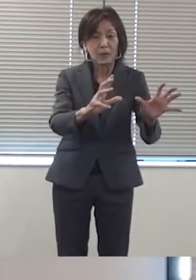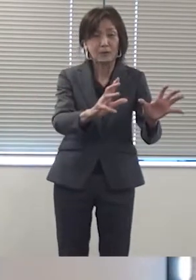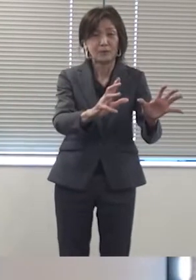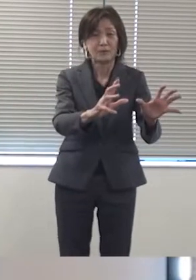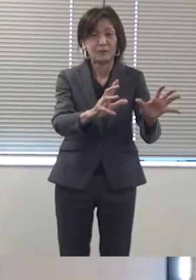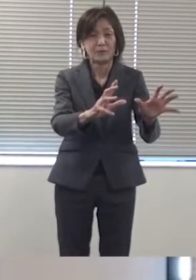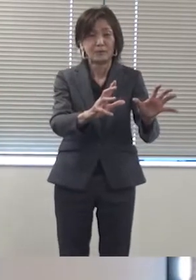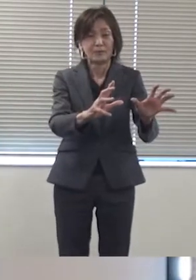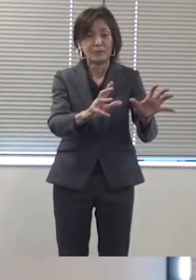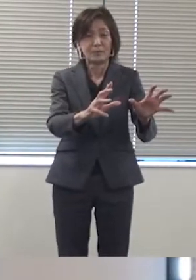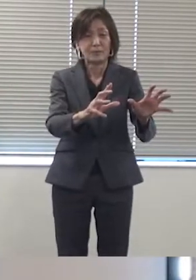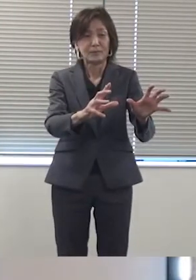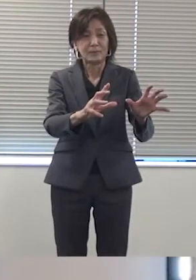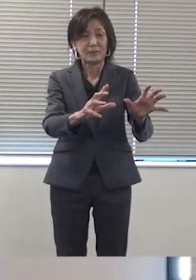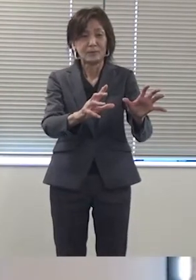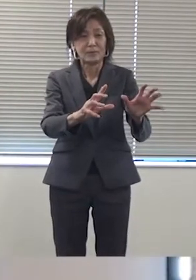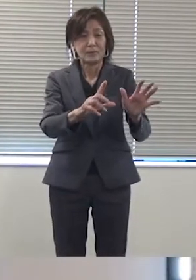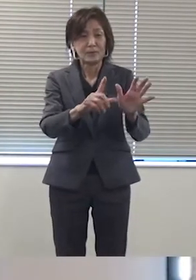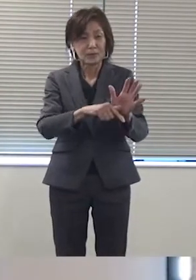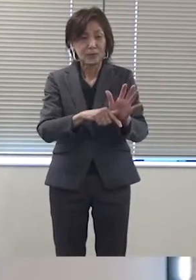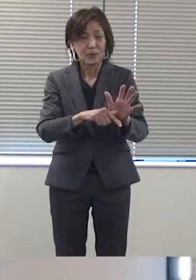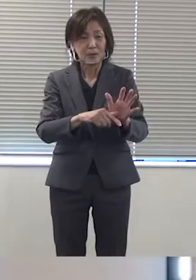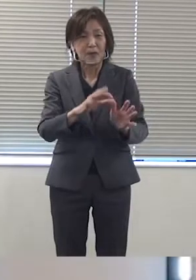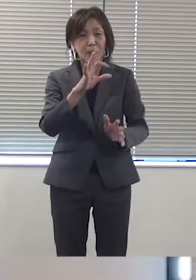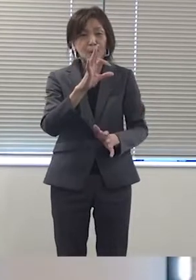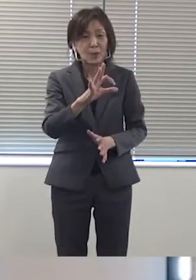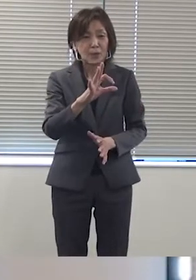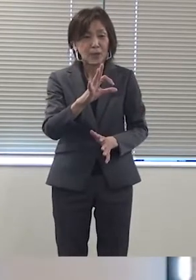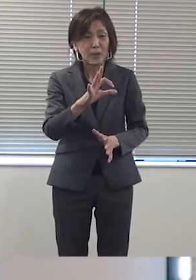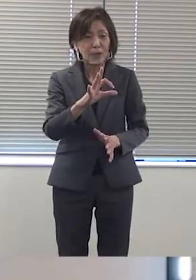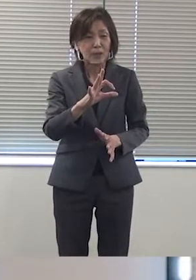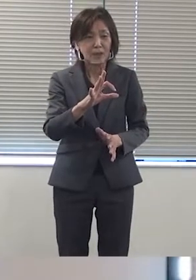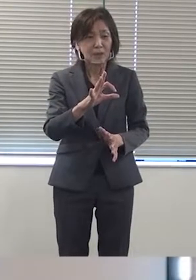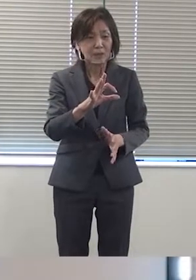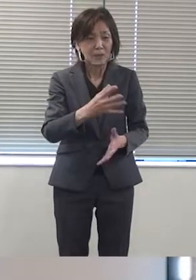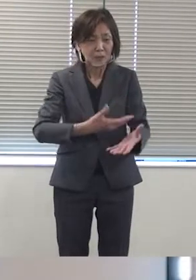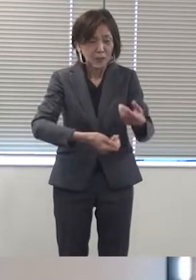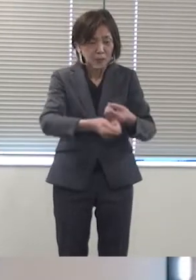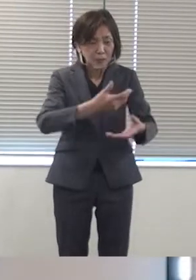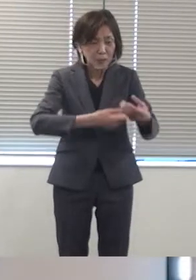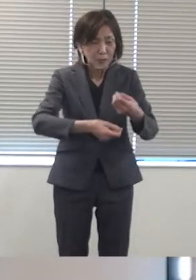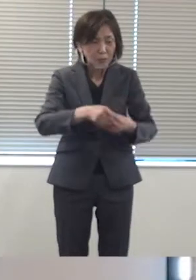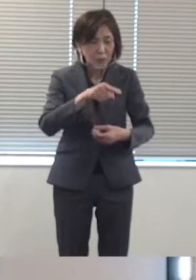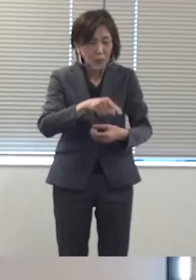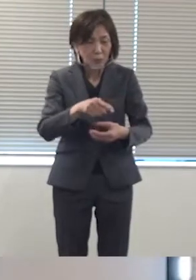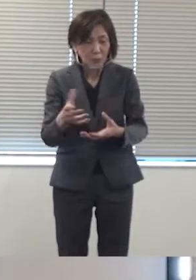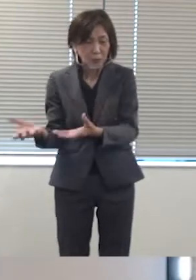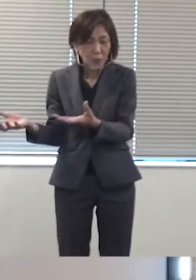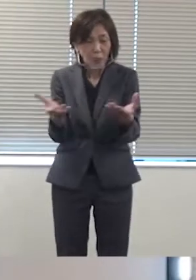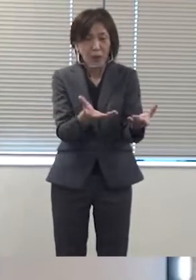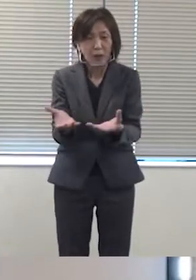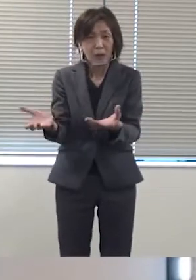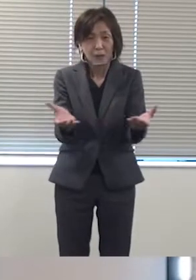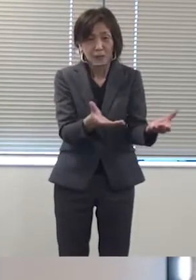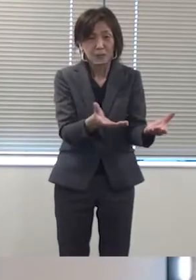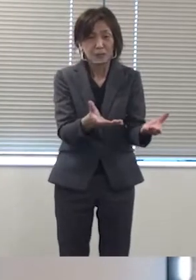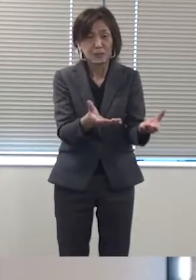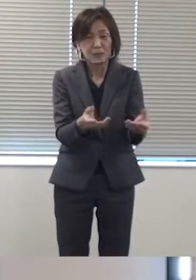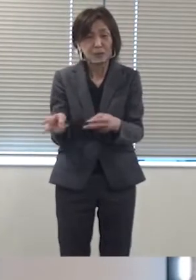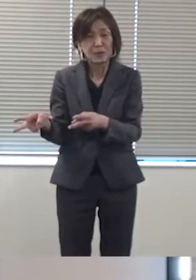の紙を汲み取ってここで運びますので、そのための設備の整備をしていくことにな